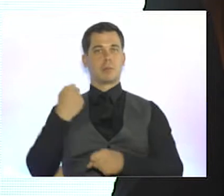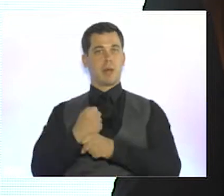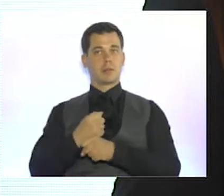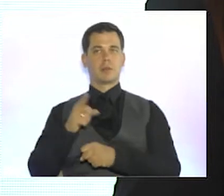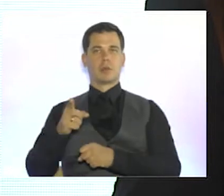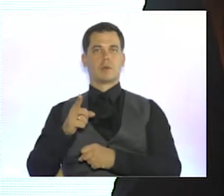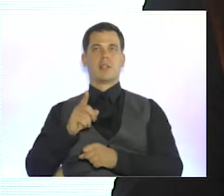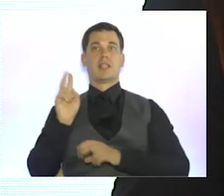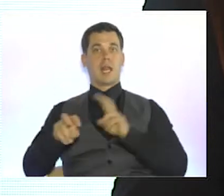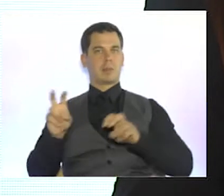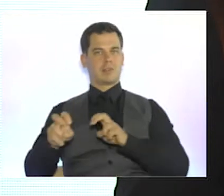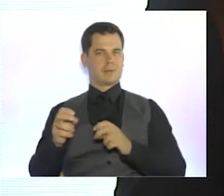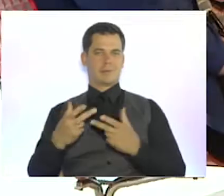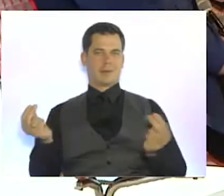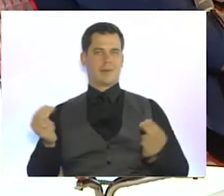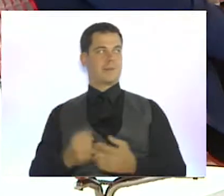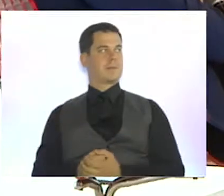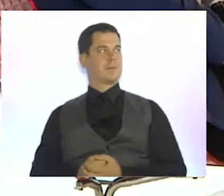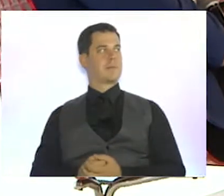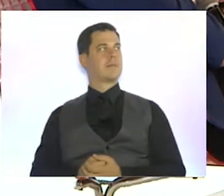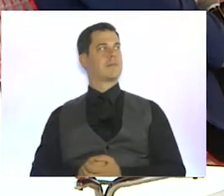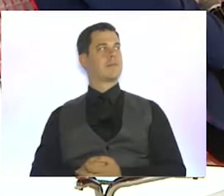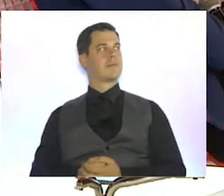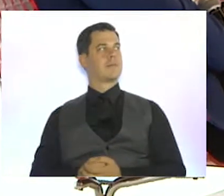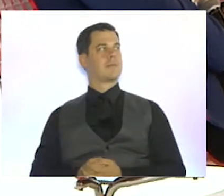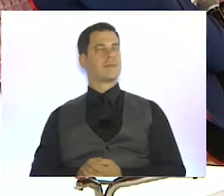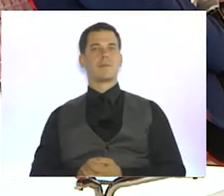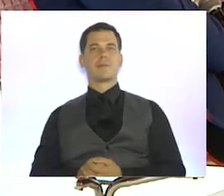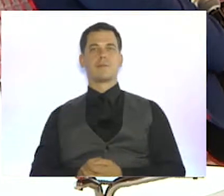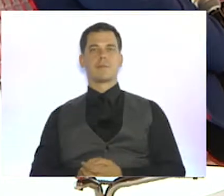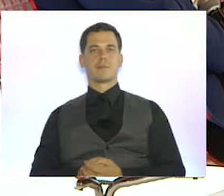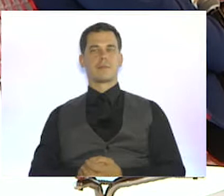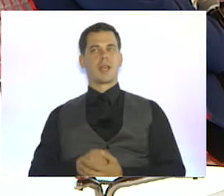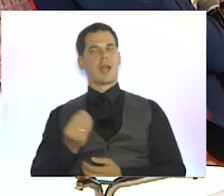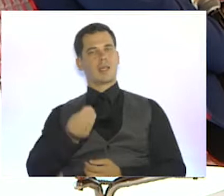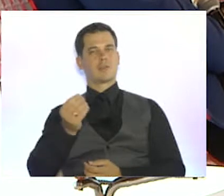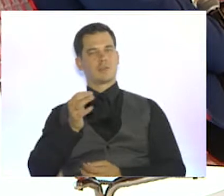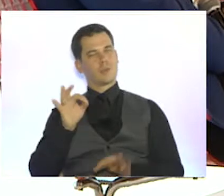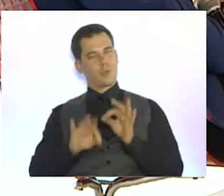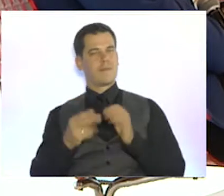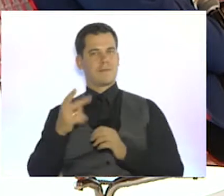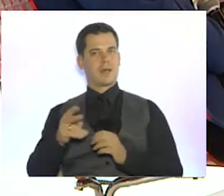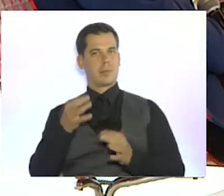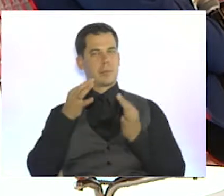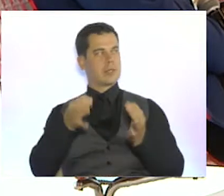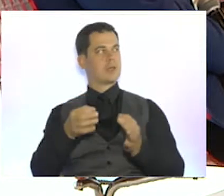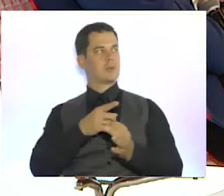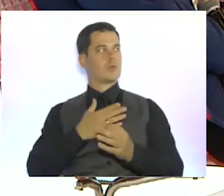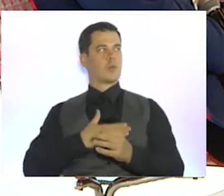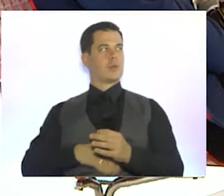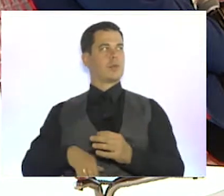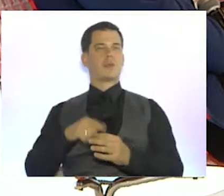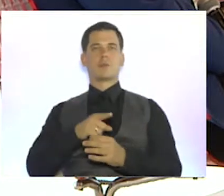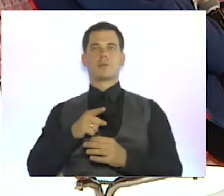to nie pracodawca jest drapieżny. No dlatego pytanie jest dosyć prowokujące, ale jeszcze dopytam w związku z taką moją ulubioną anegdotą